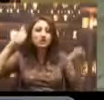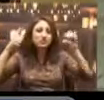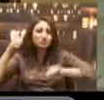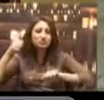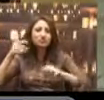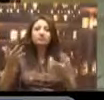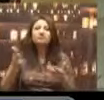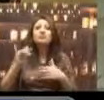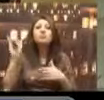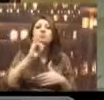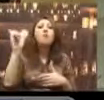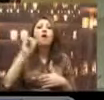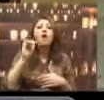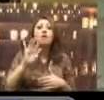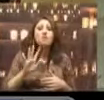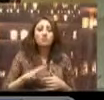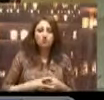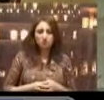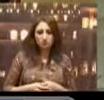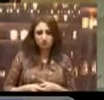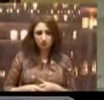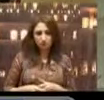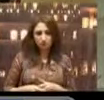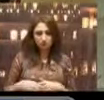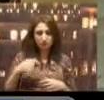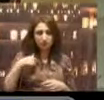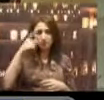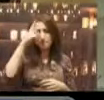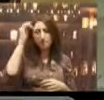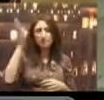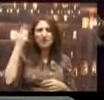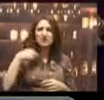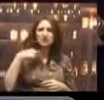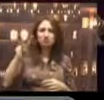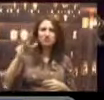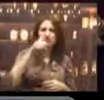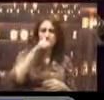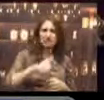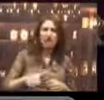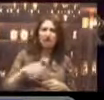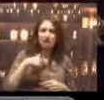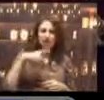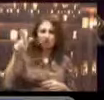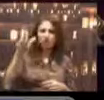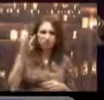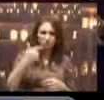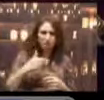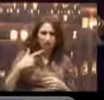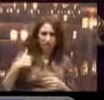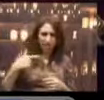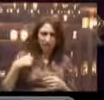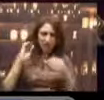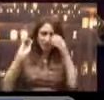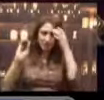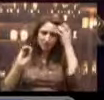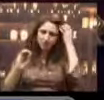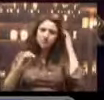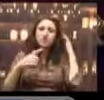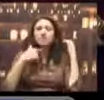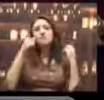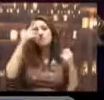في الجانب الايجابي لو افترضنا ان انا تاثرت بفعل بني ادم، خليني اقول الاسامي في الـ في الـ في الـ في الـ